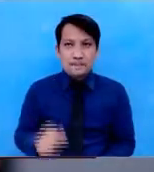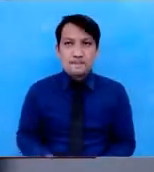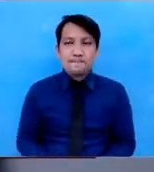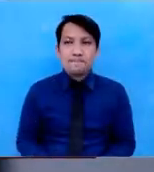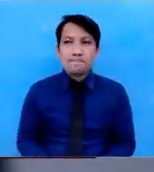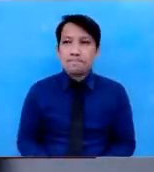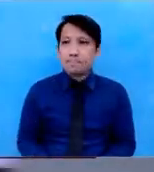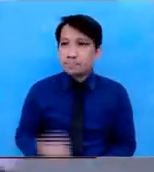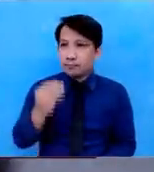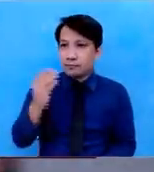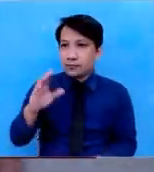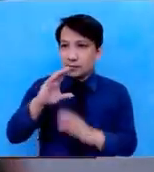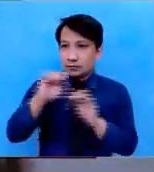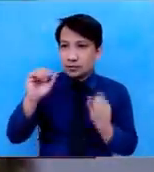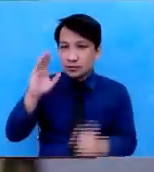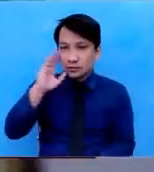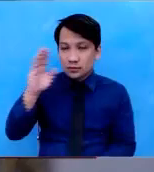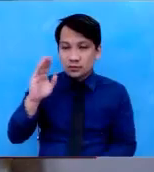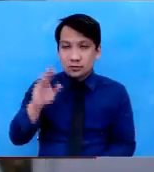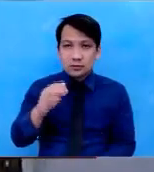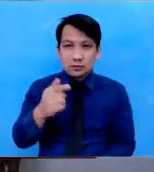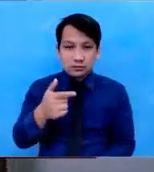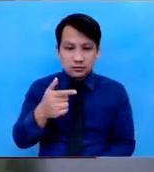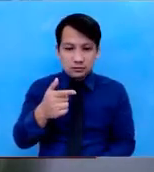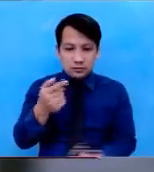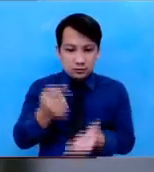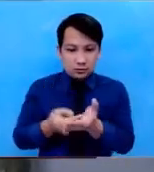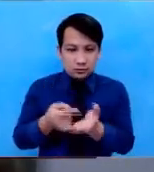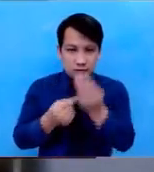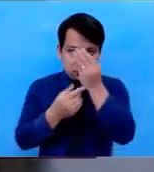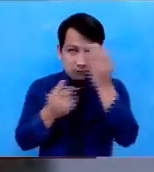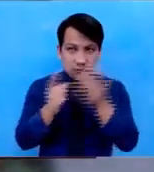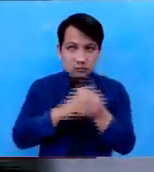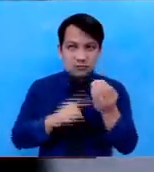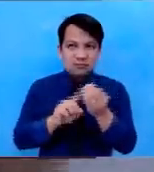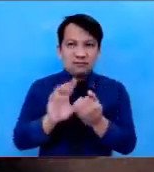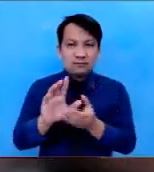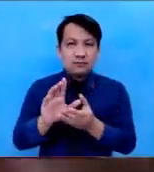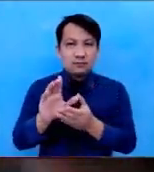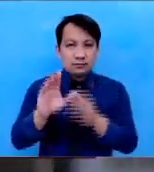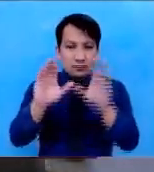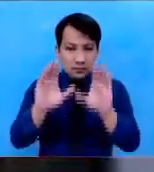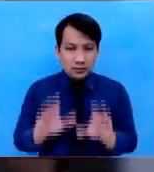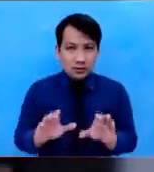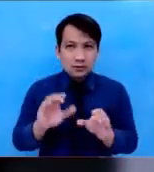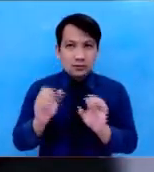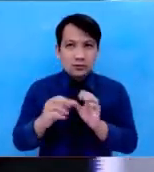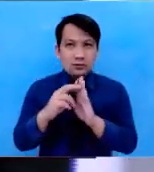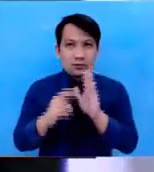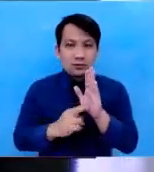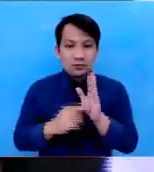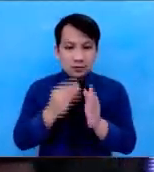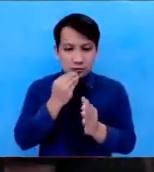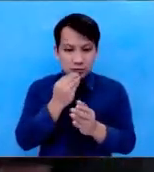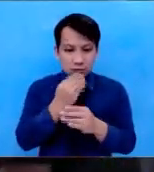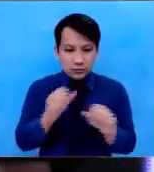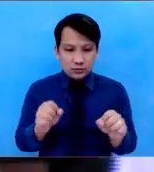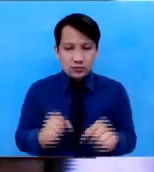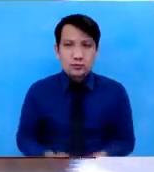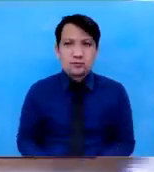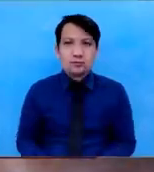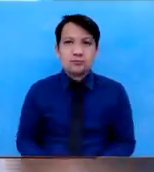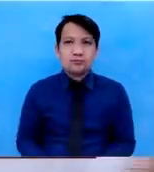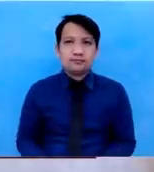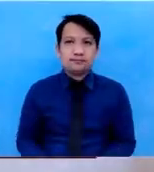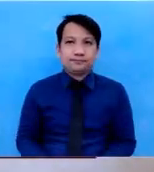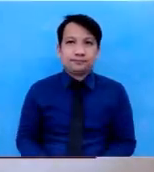ni PBBM sa General Assembly, tatalakay niya ang tungkol sa climate change, rule of law at food security. Mahigit 150